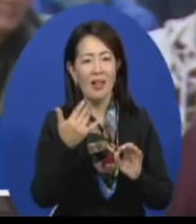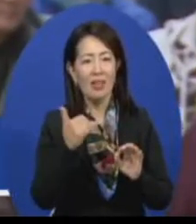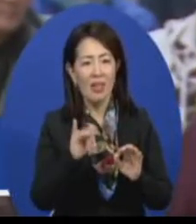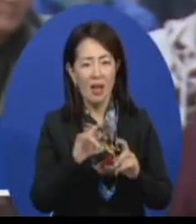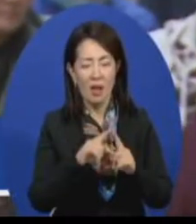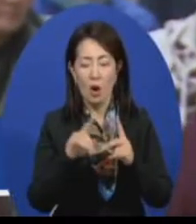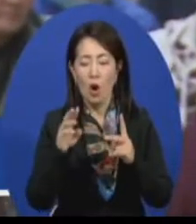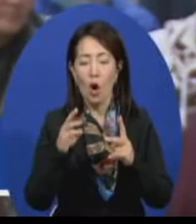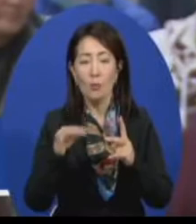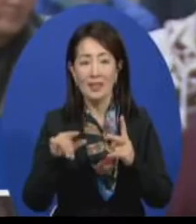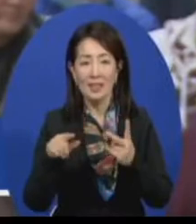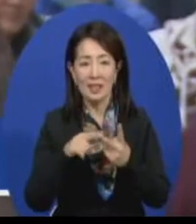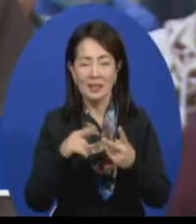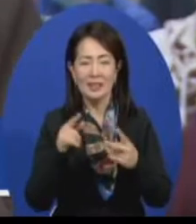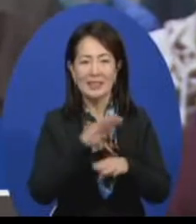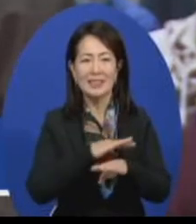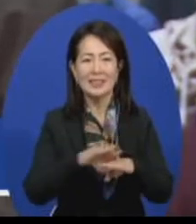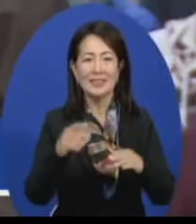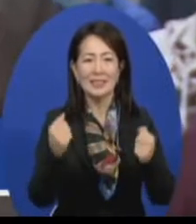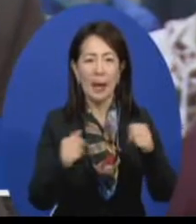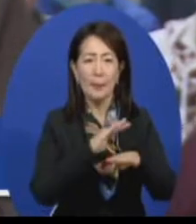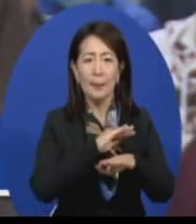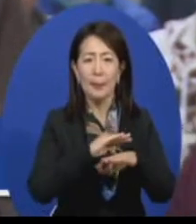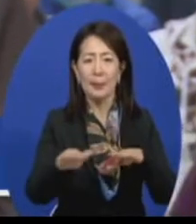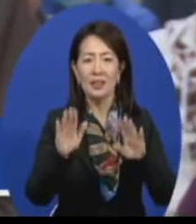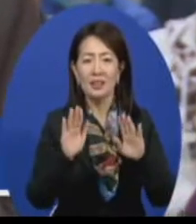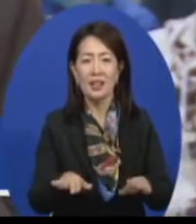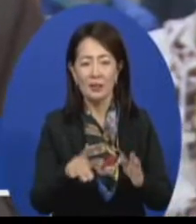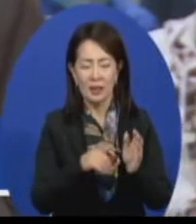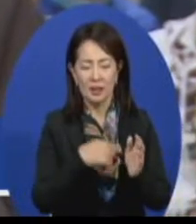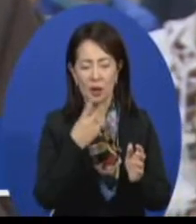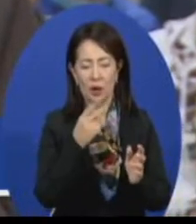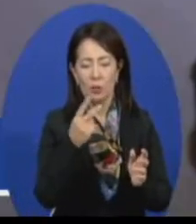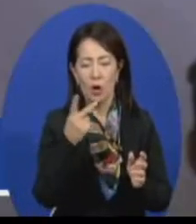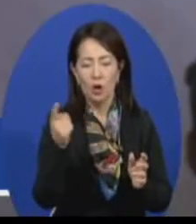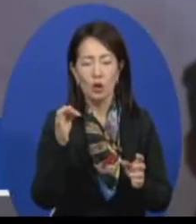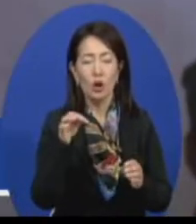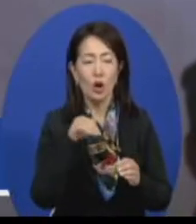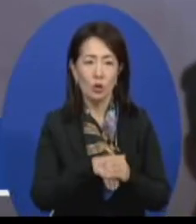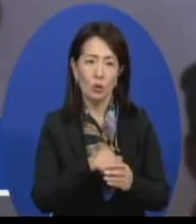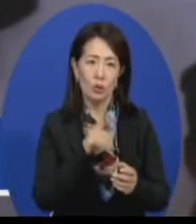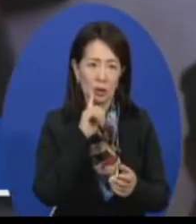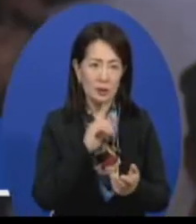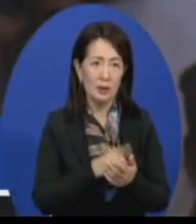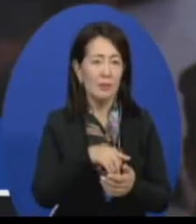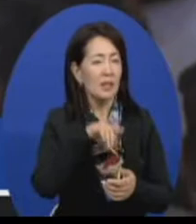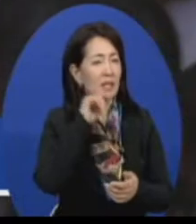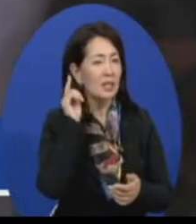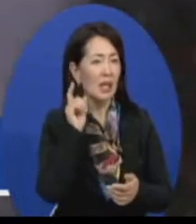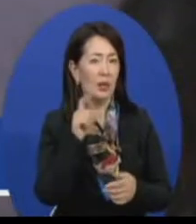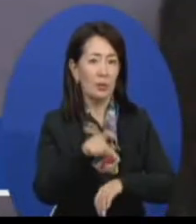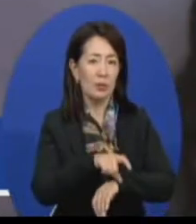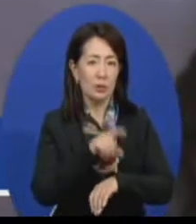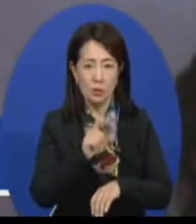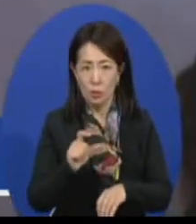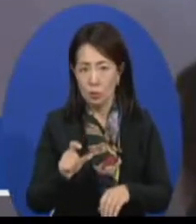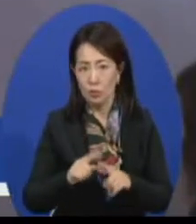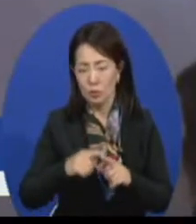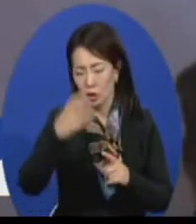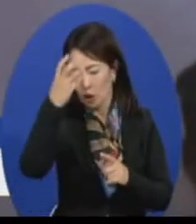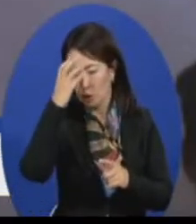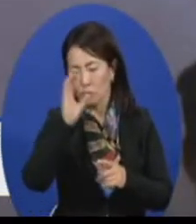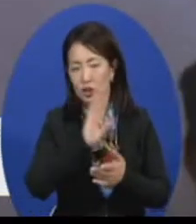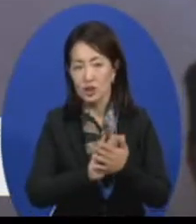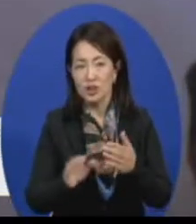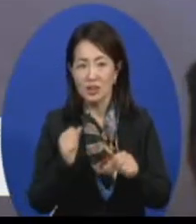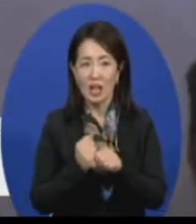хоорондын засвар замыг тавих талаар энэ 21 оны төсөвт оруулж ихийг хүссэн юм. Залуу боловсон хүчин төрийн